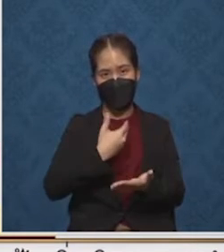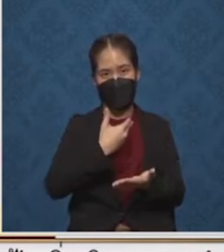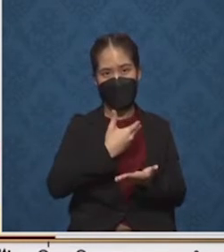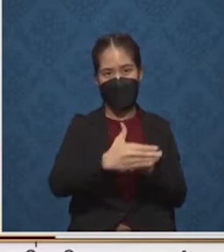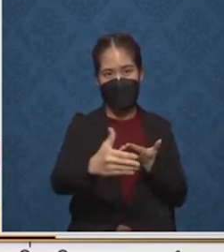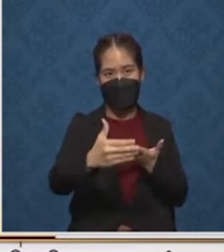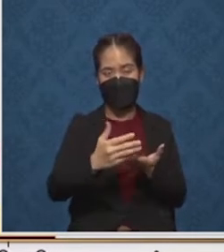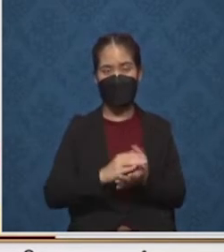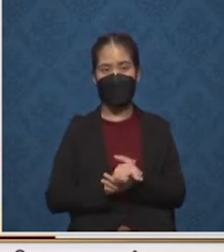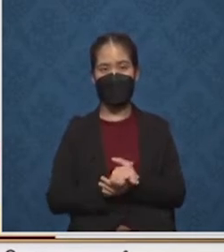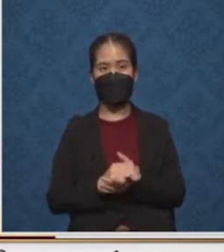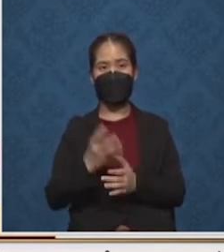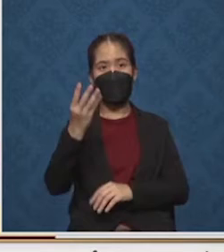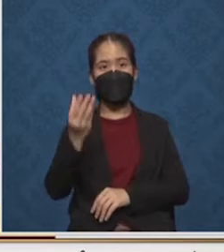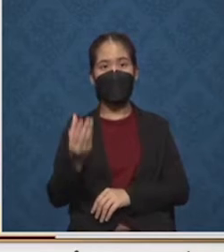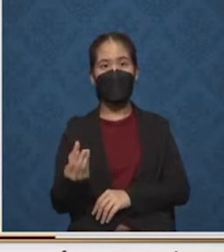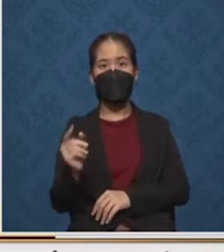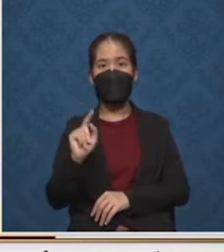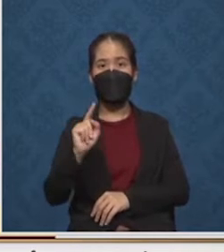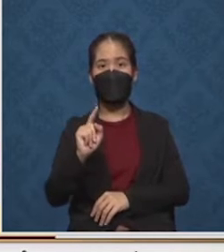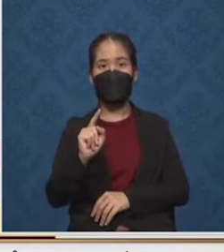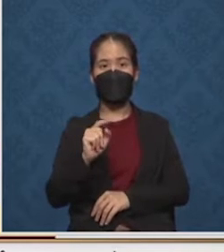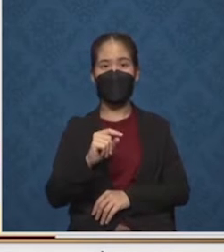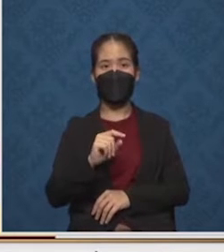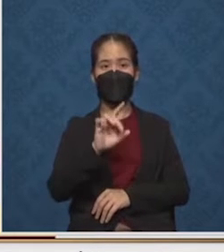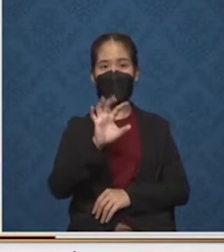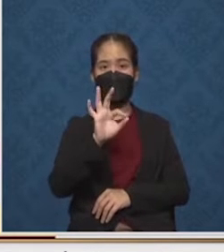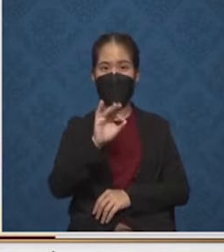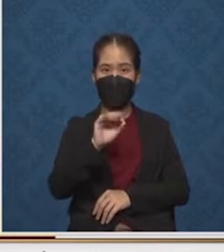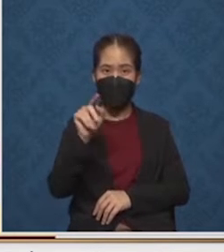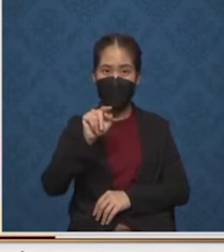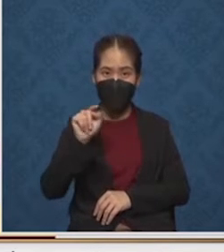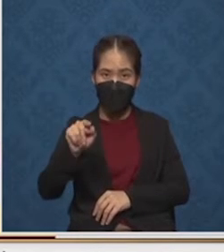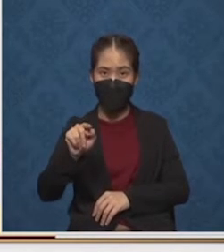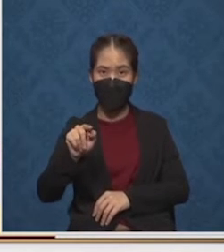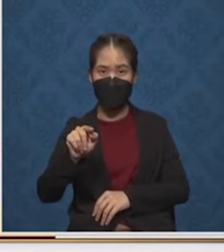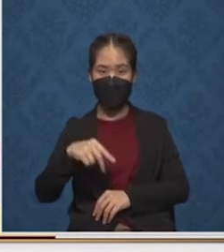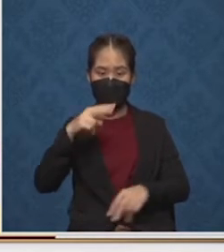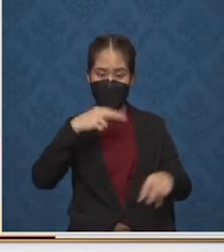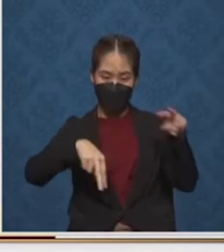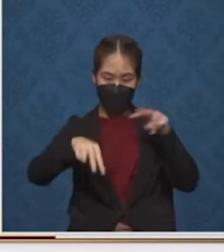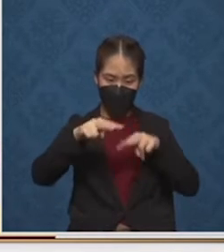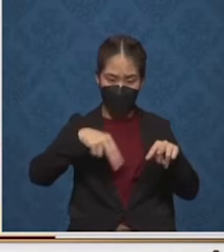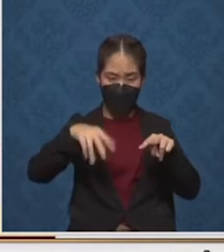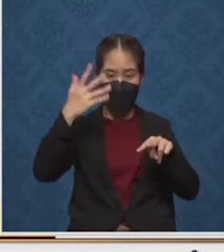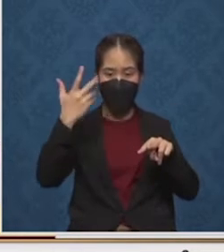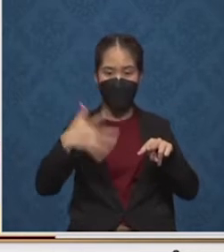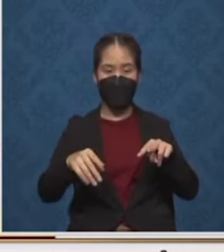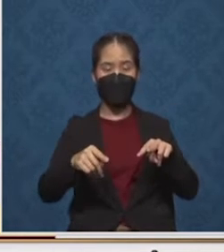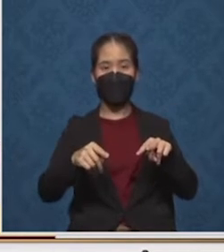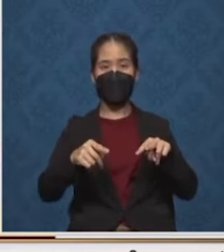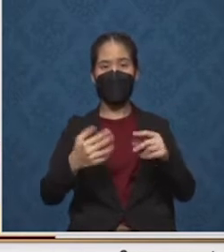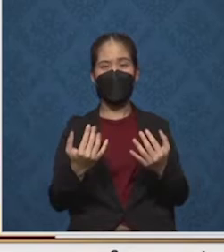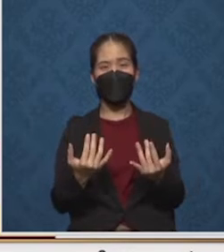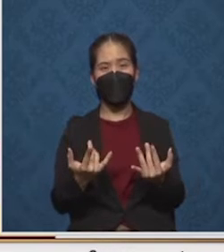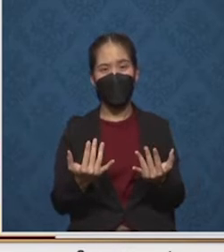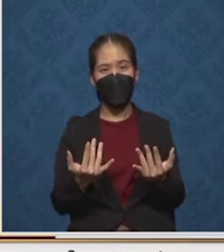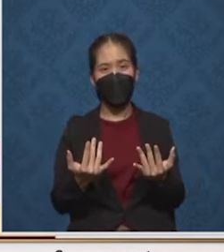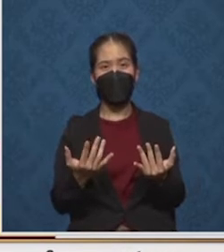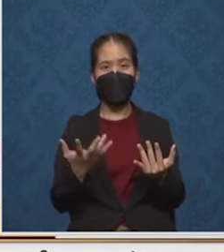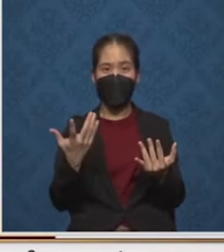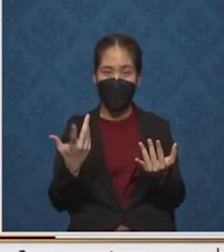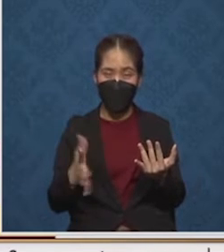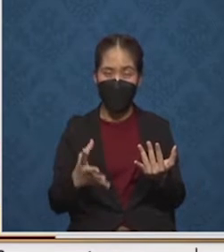ธรรมทานครับเหลือ 90ร้อยละ 90สำหรับความไวความจำเพาะชี้ใช้ในการวินิจฉัยเฉพาะนะครับ